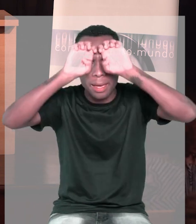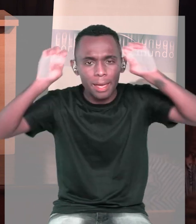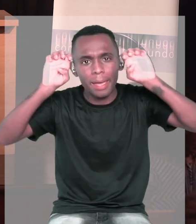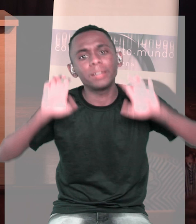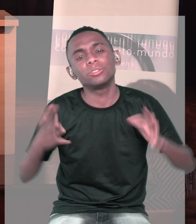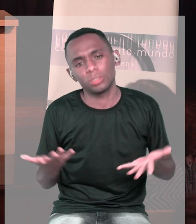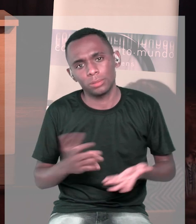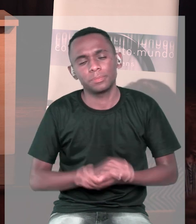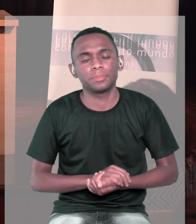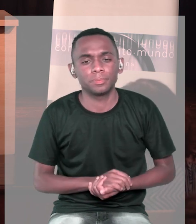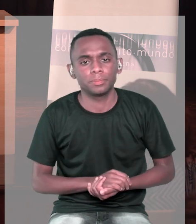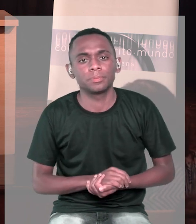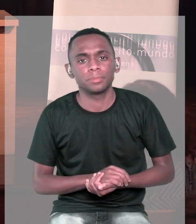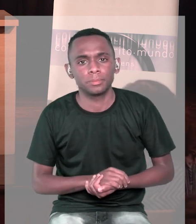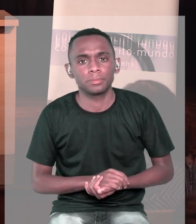Alors,